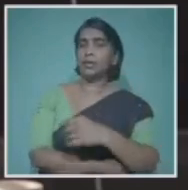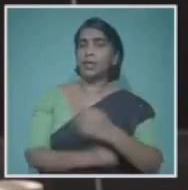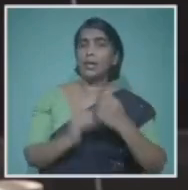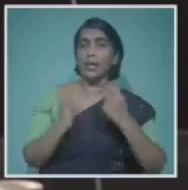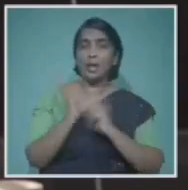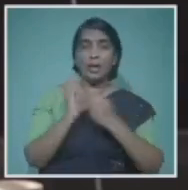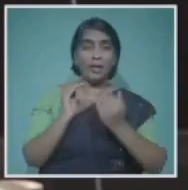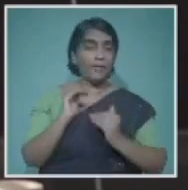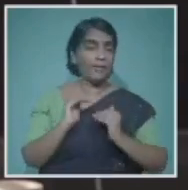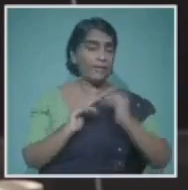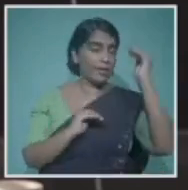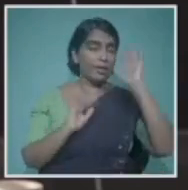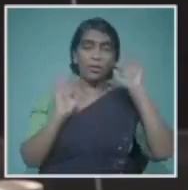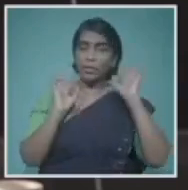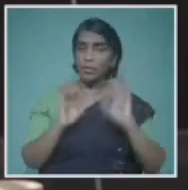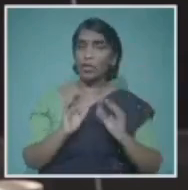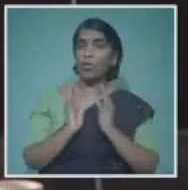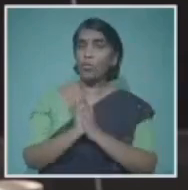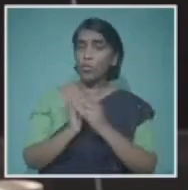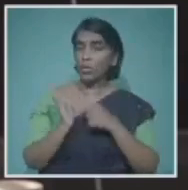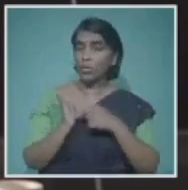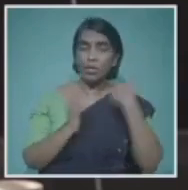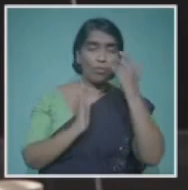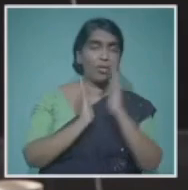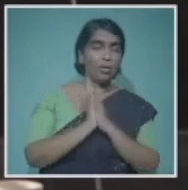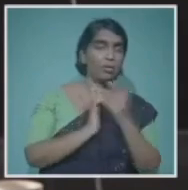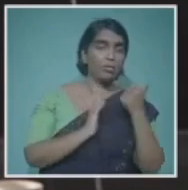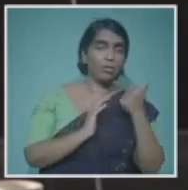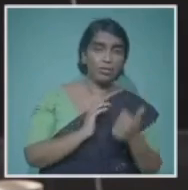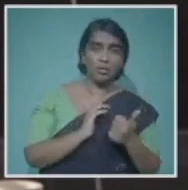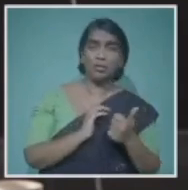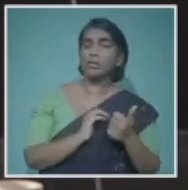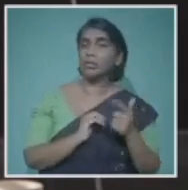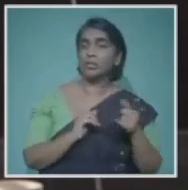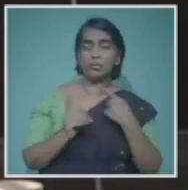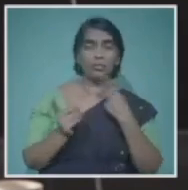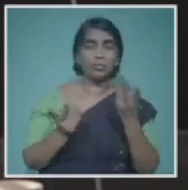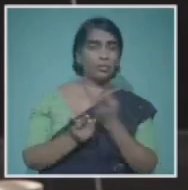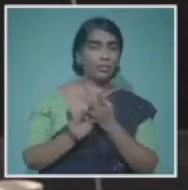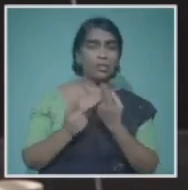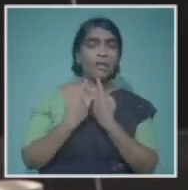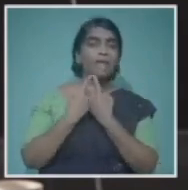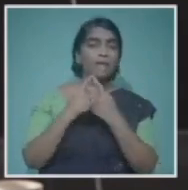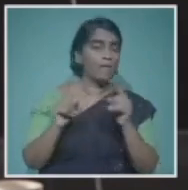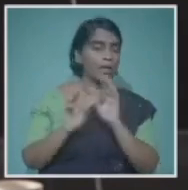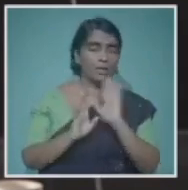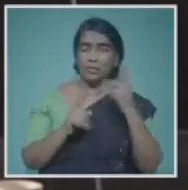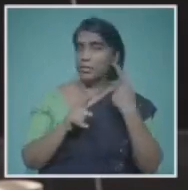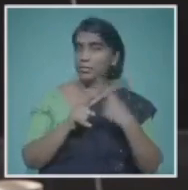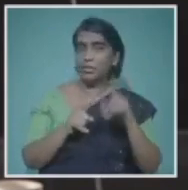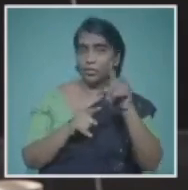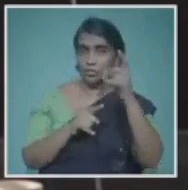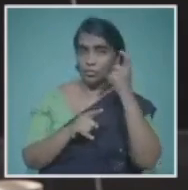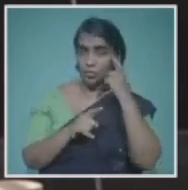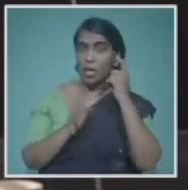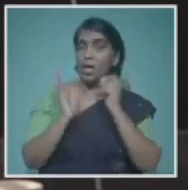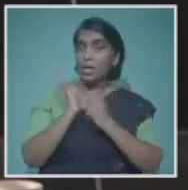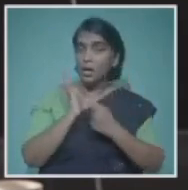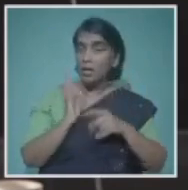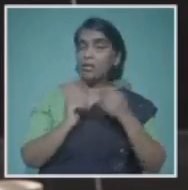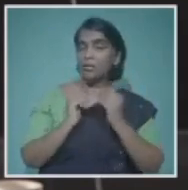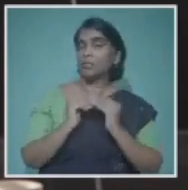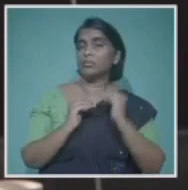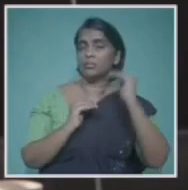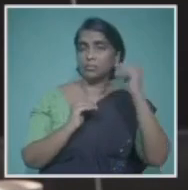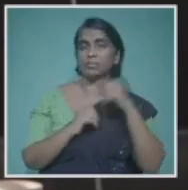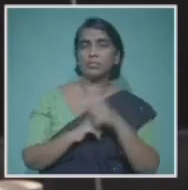වැඩි නොවන පොතේ අගයයි මූණත අගයයි අතර වෙනසක් පමණක් නෙමෙයි. ඔබතුමා දන්නවා ණය ප්‍රමාණය වැඩි